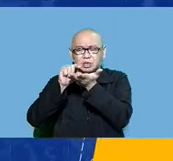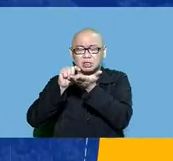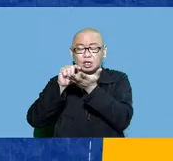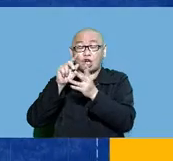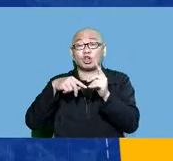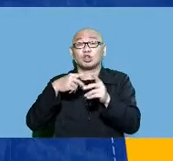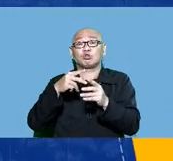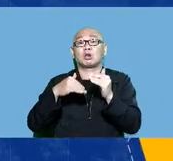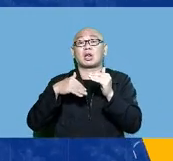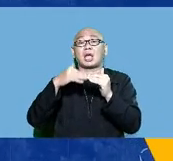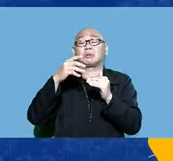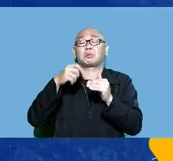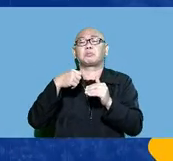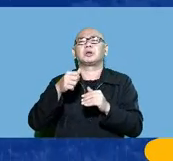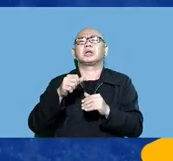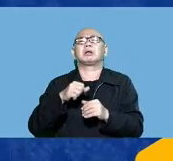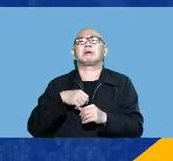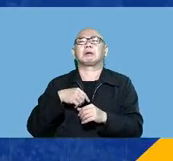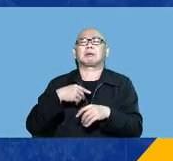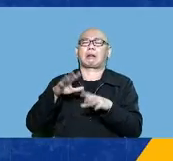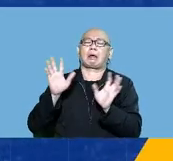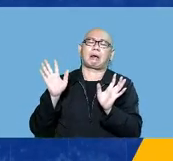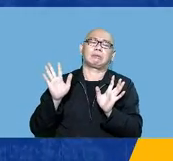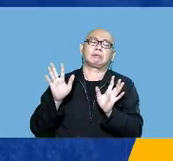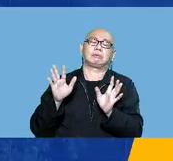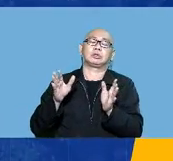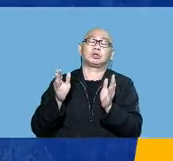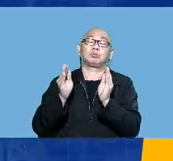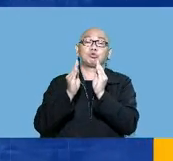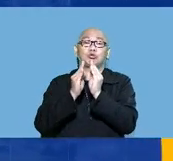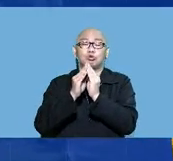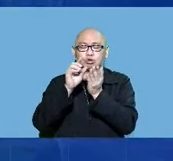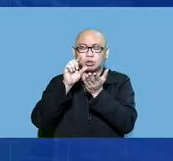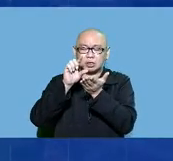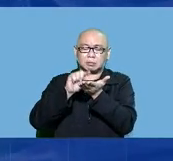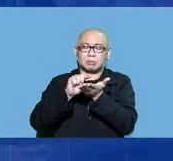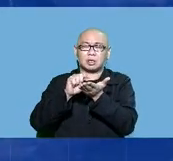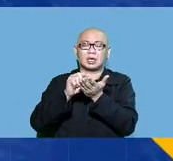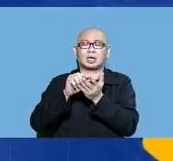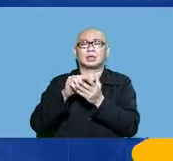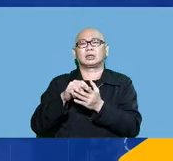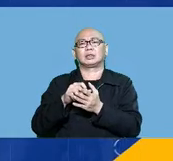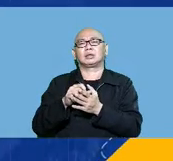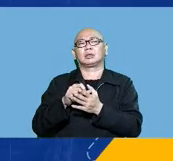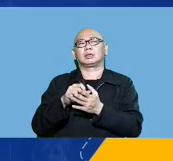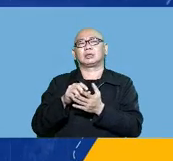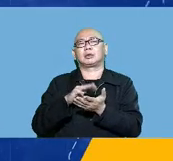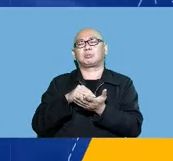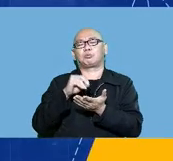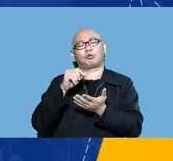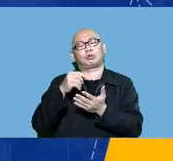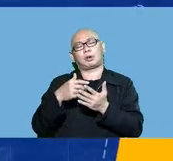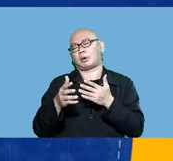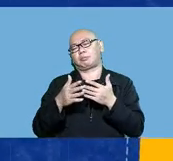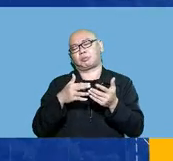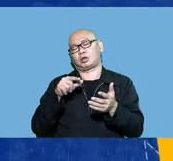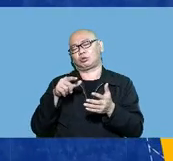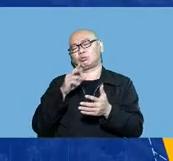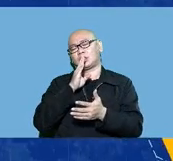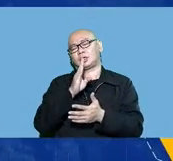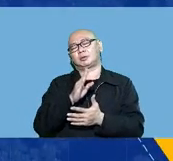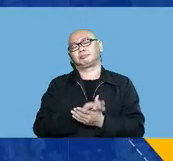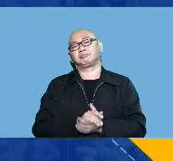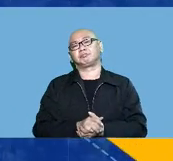nanti pembeli lari, kemudian dibungkus agak tebal dengan tepung, tidak apa-apa. Bagi saya itu sesuatu yang wajar-wajar